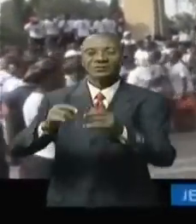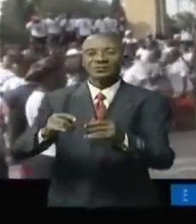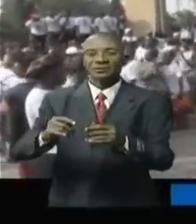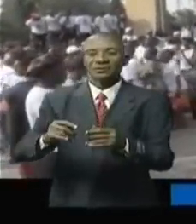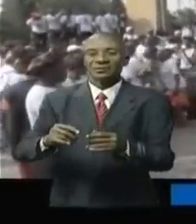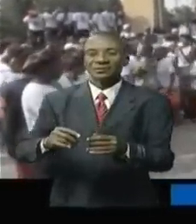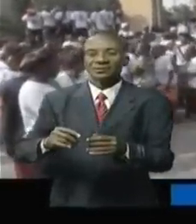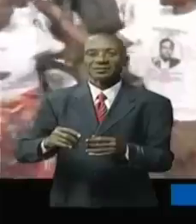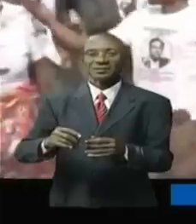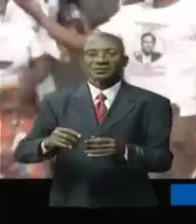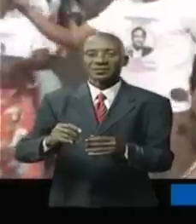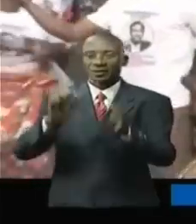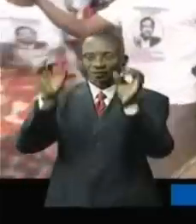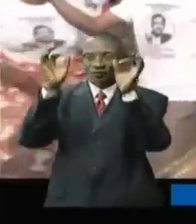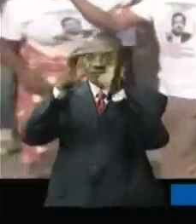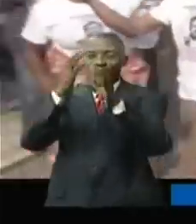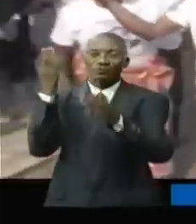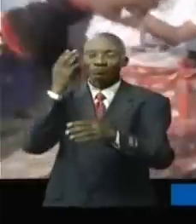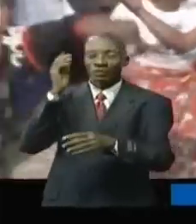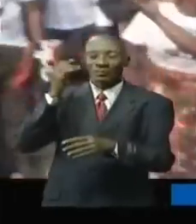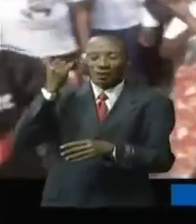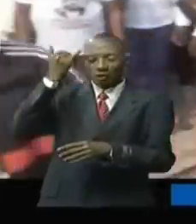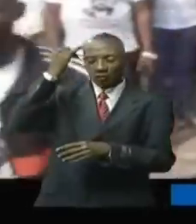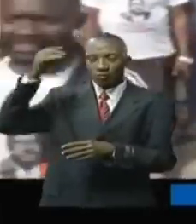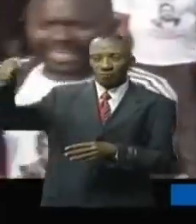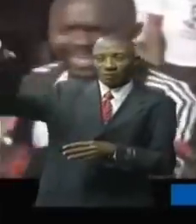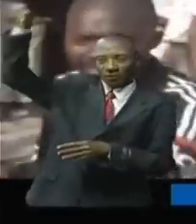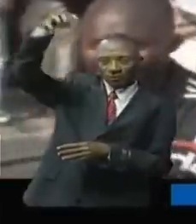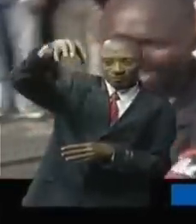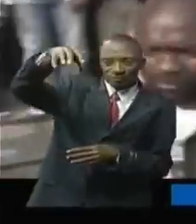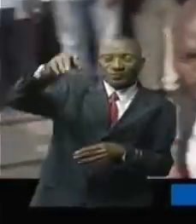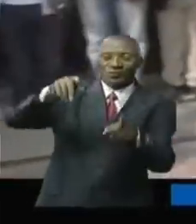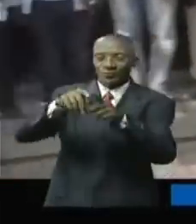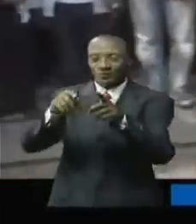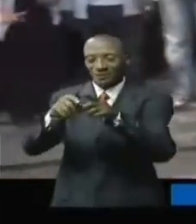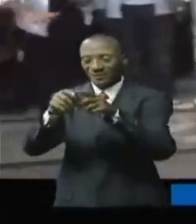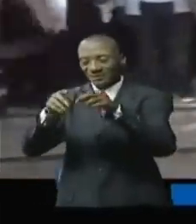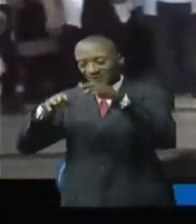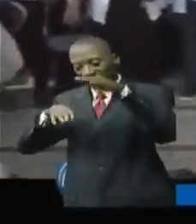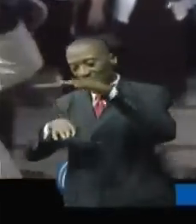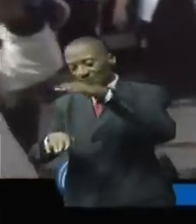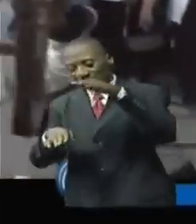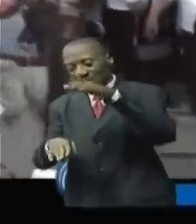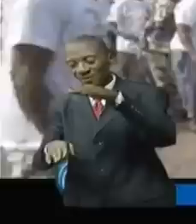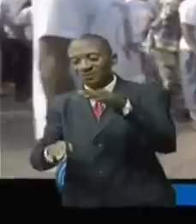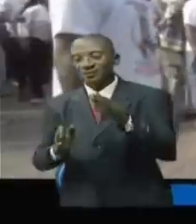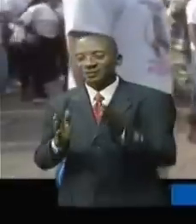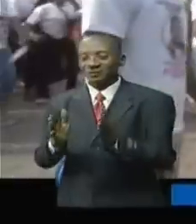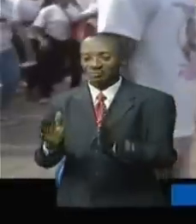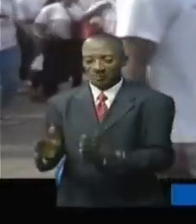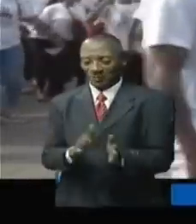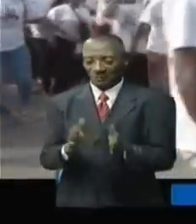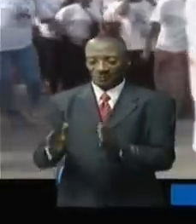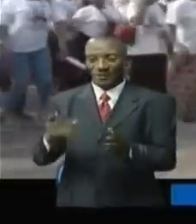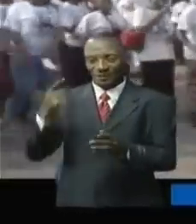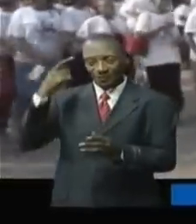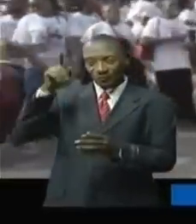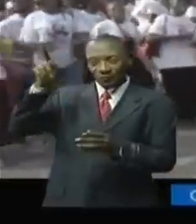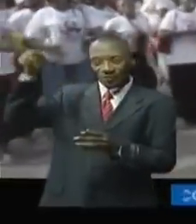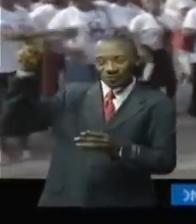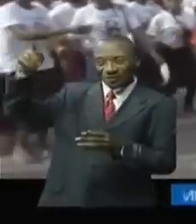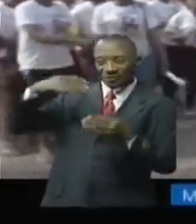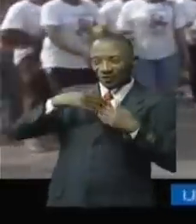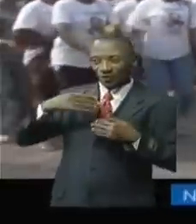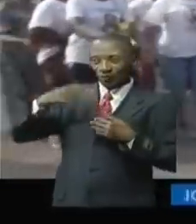communauté internationale pour que la mémoire et l'histoire de Patrice Emery Lumumba soient reconnues au même titre que celle